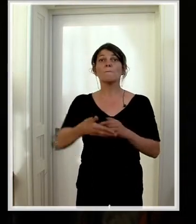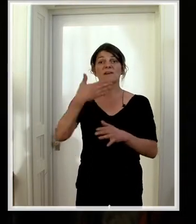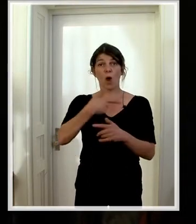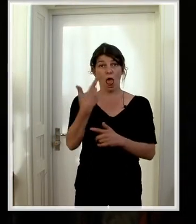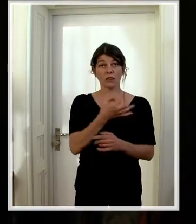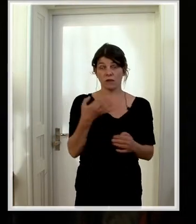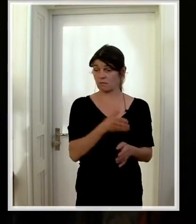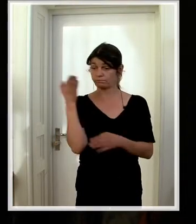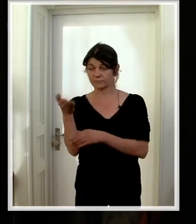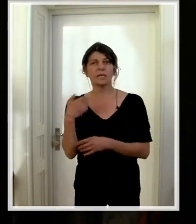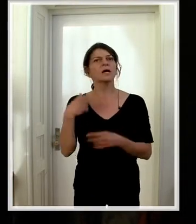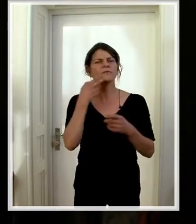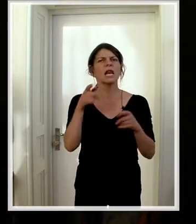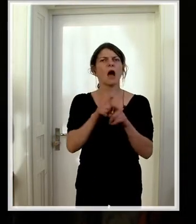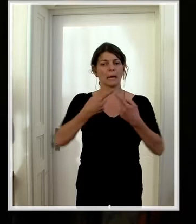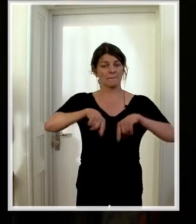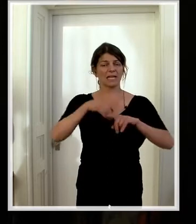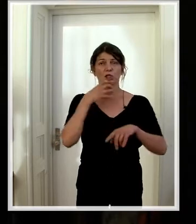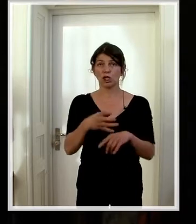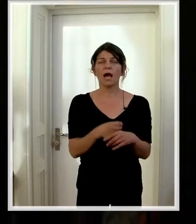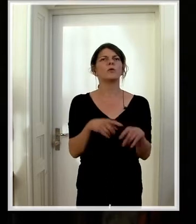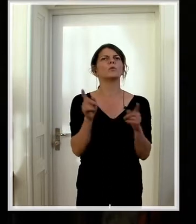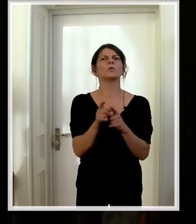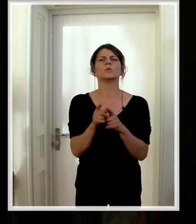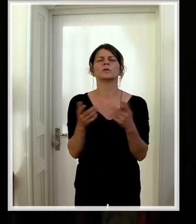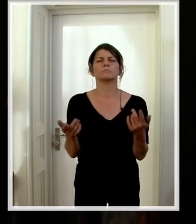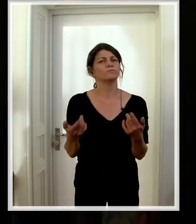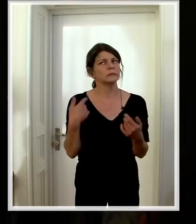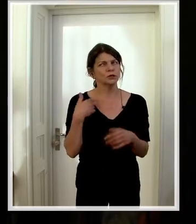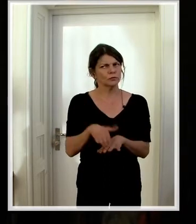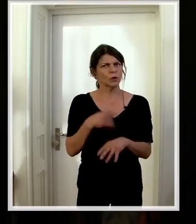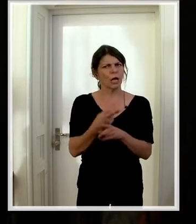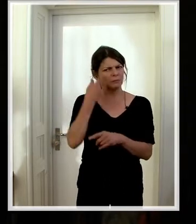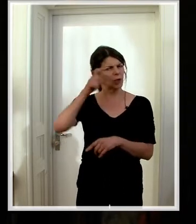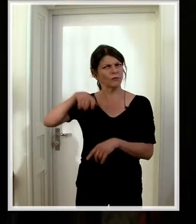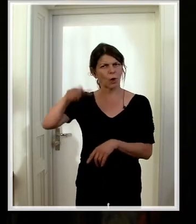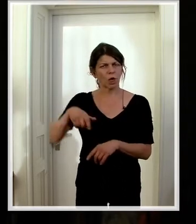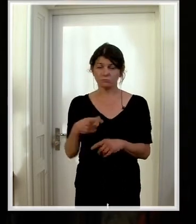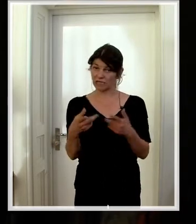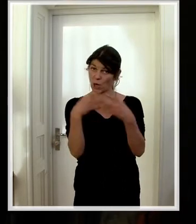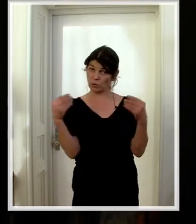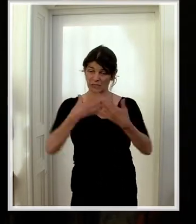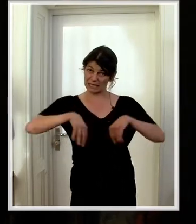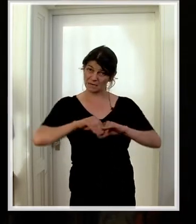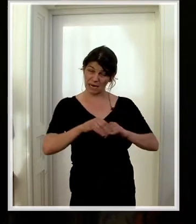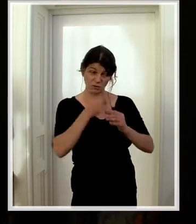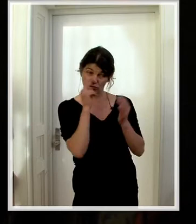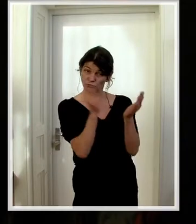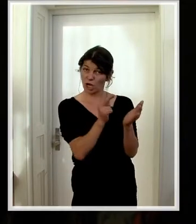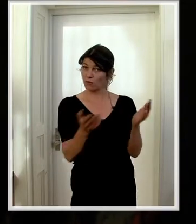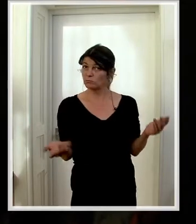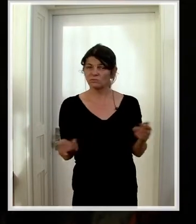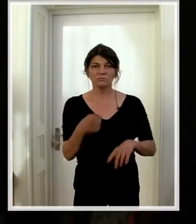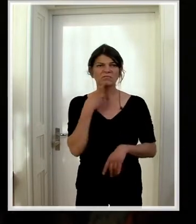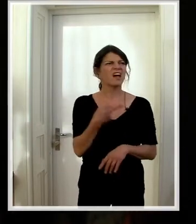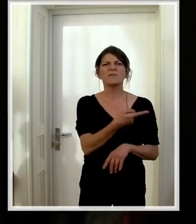kommen, selbstverständlich auch mit der Gemeinde Schaan und ich nehme mal an, auch mit der Bevölkerung die Lösungen anschauen. Und da von einer